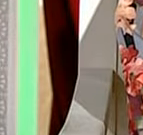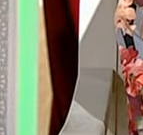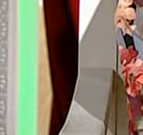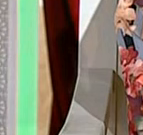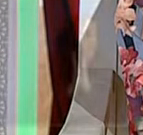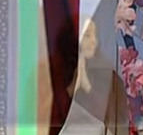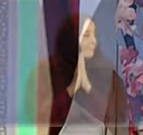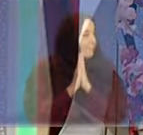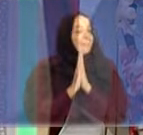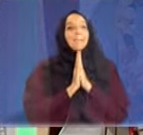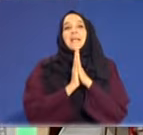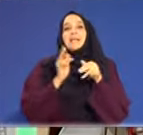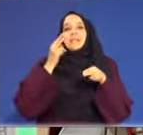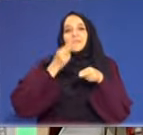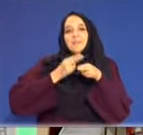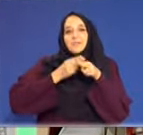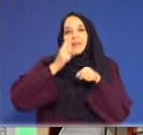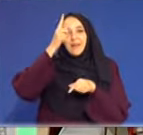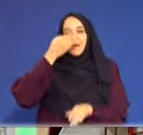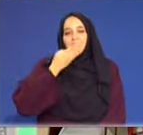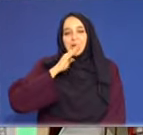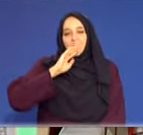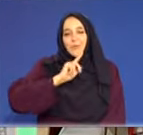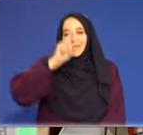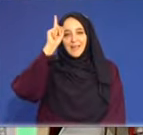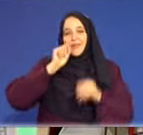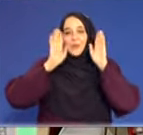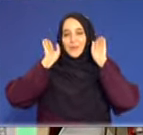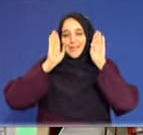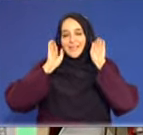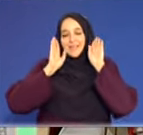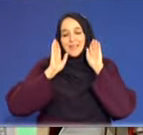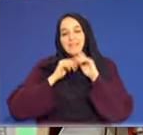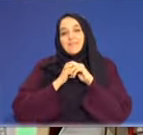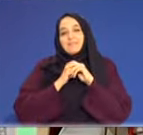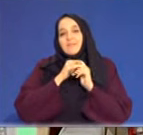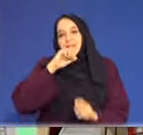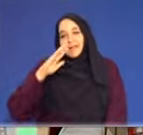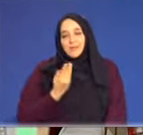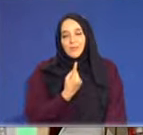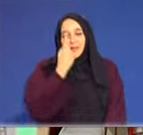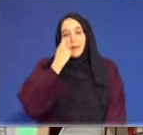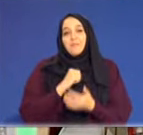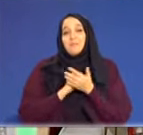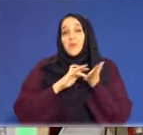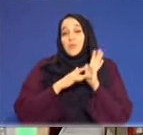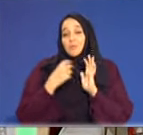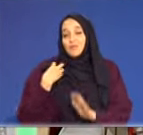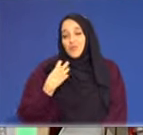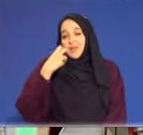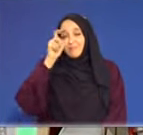بسم الله والحمد لله والصلاة والسلام على رسول الله. أيها الأحبة الكرام، السلام عليكم ورحمة